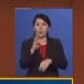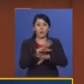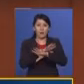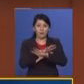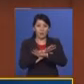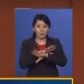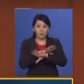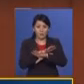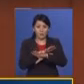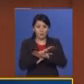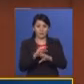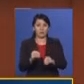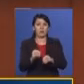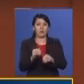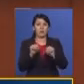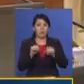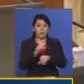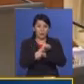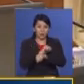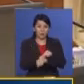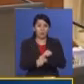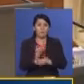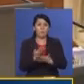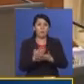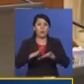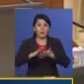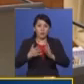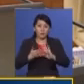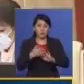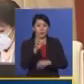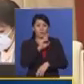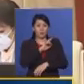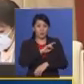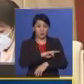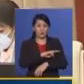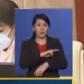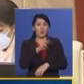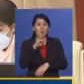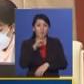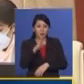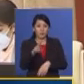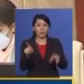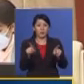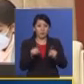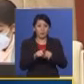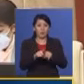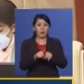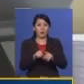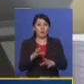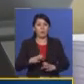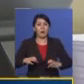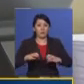жалақысы, қауіпсіздігі заң бойынша қадағаланады. Мәселен, келісім шартпен жұмыс істейтін қызметкердің жалақысы дәл сондай